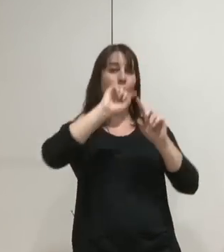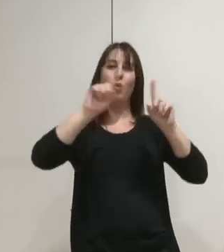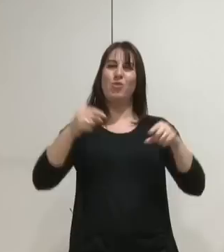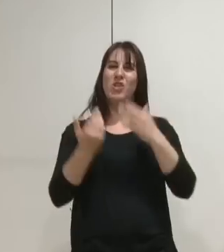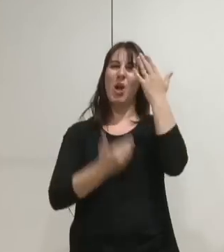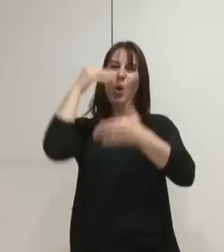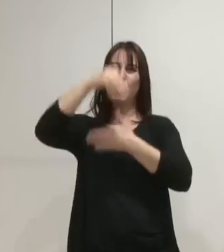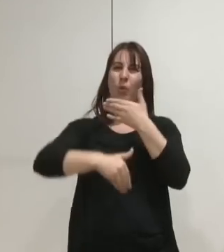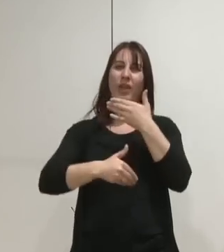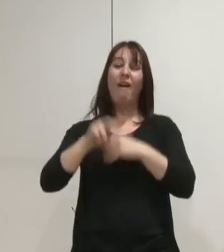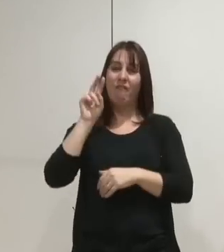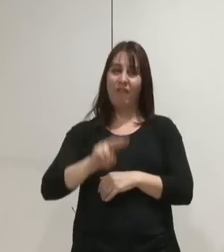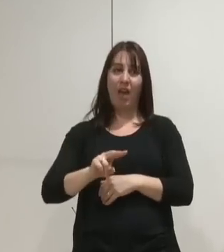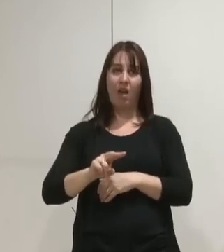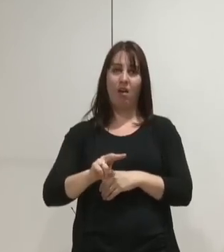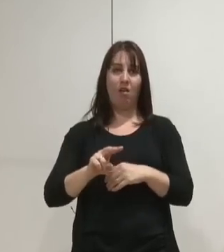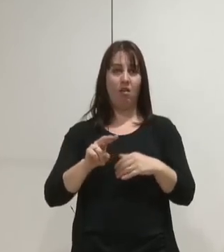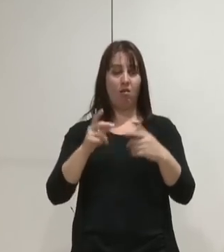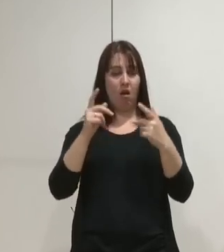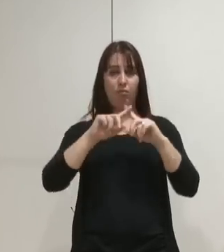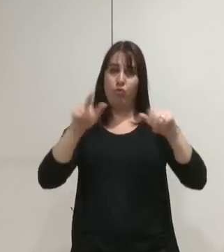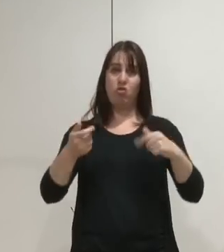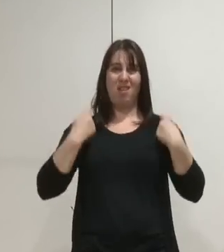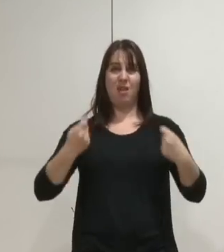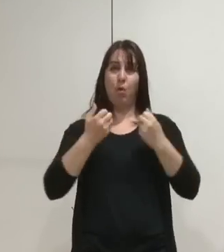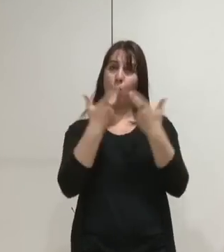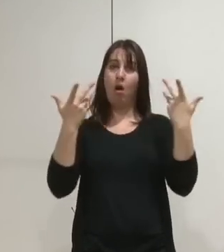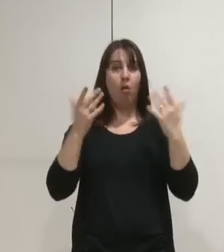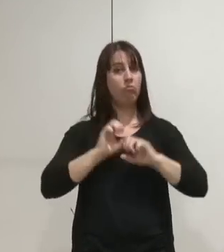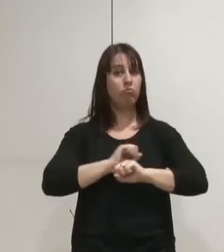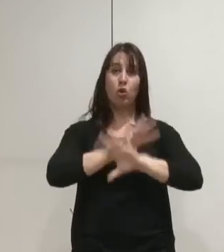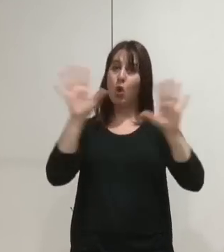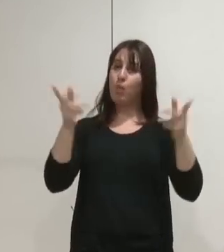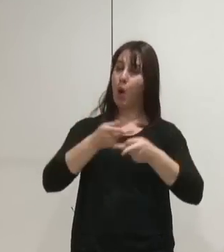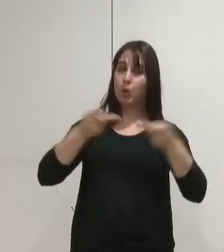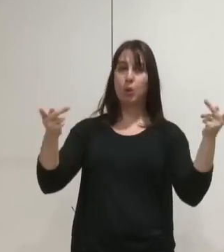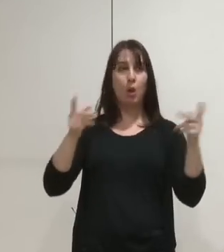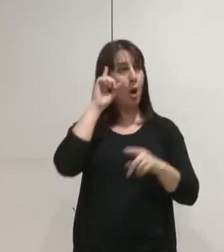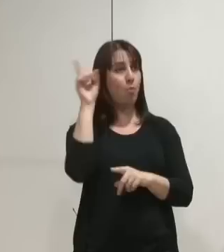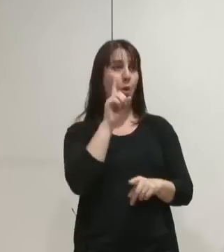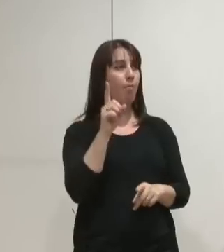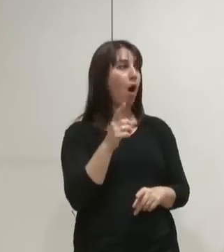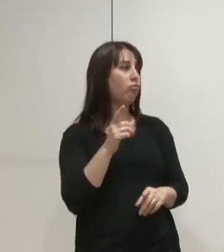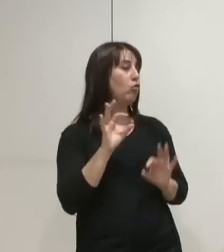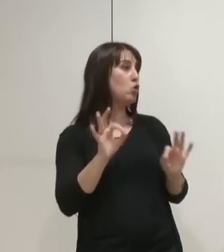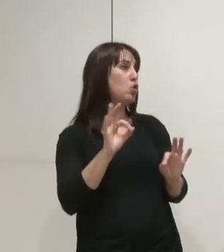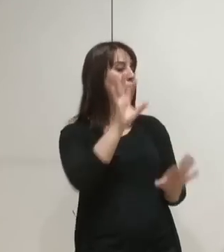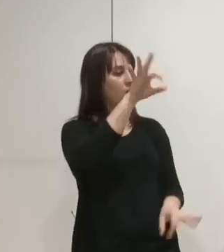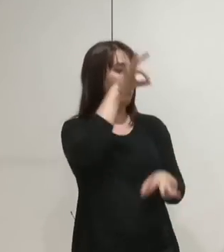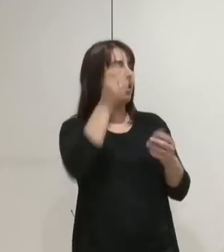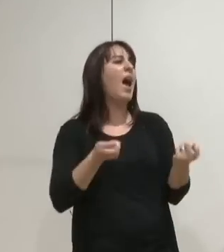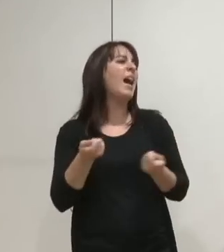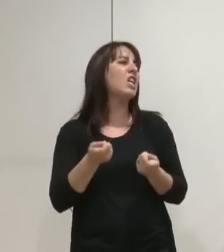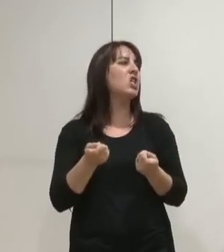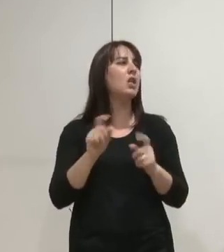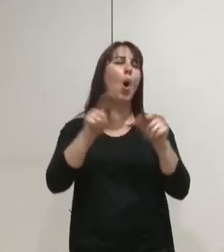sur le coût de cette manifestation ce sera un élément de transparence me semble-t-il légitime je niraai pas just à demander une régie ou un